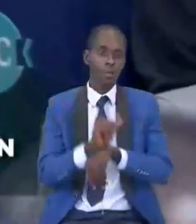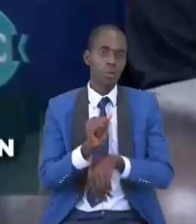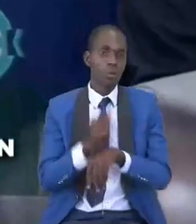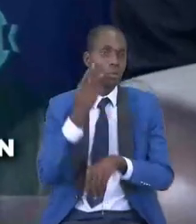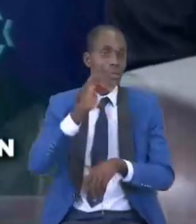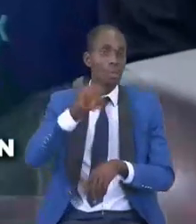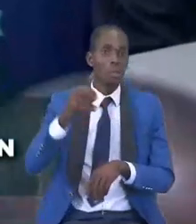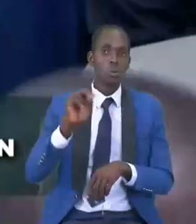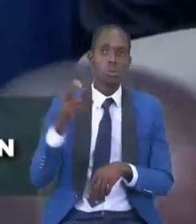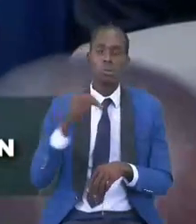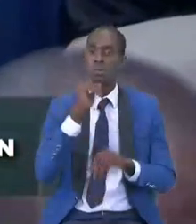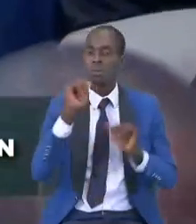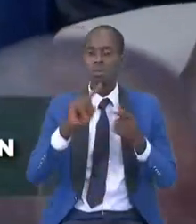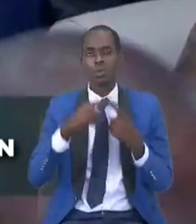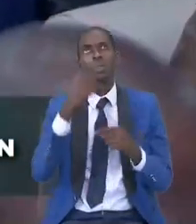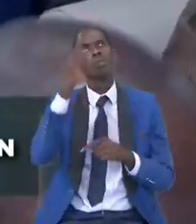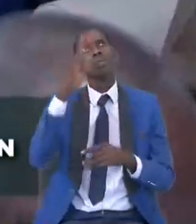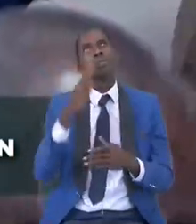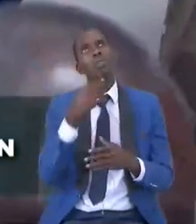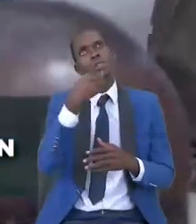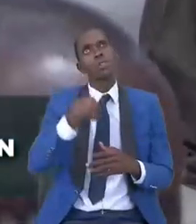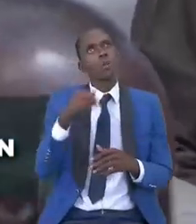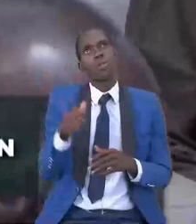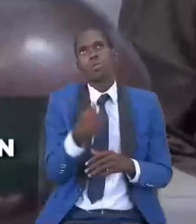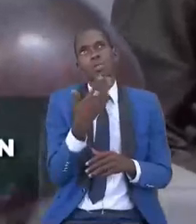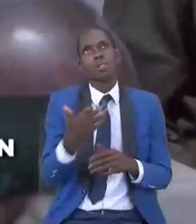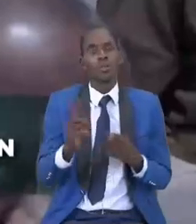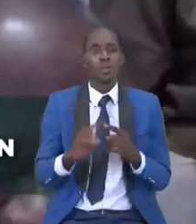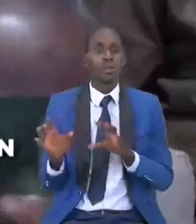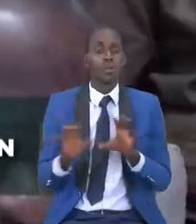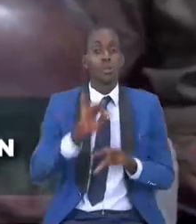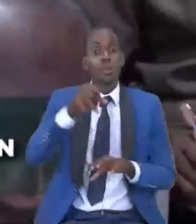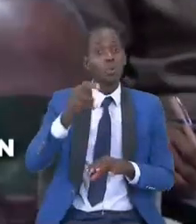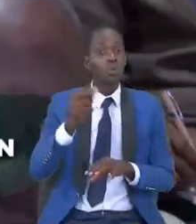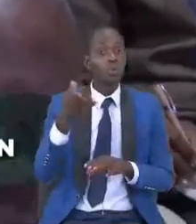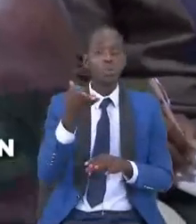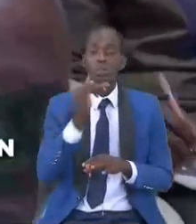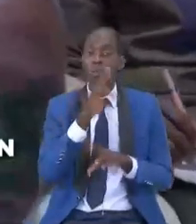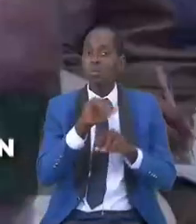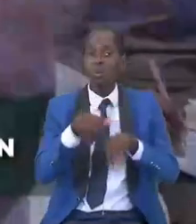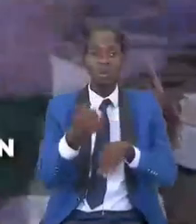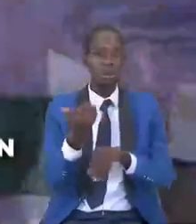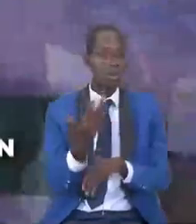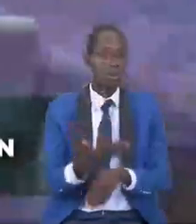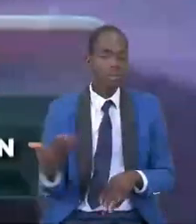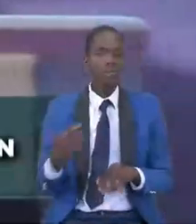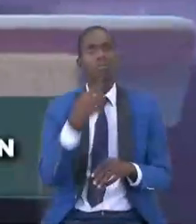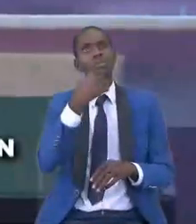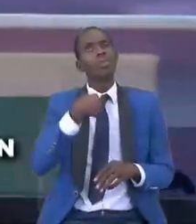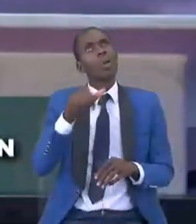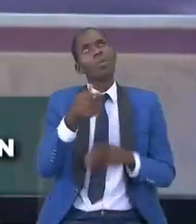commission. Jonas ne pouvait pas dire Dieu, dis-moi autre chose à faire. Jonas, il n'y a pas autre